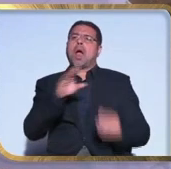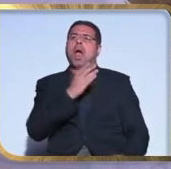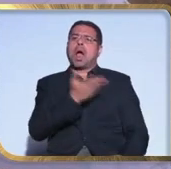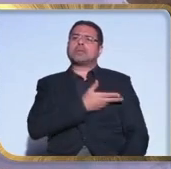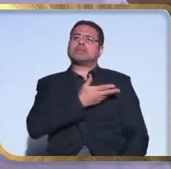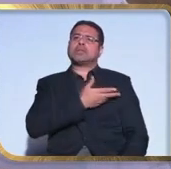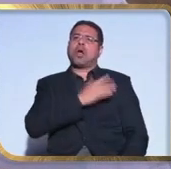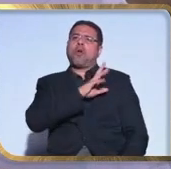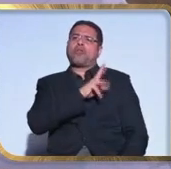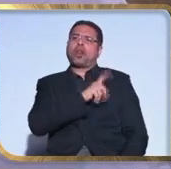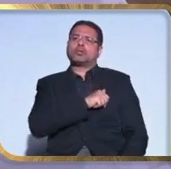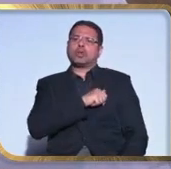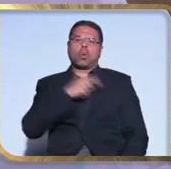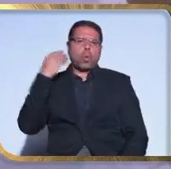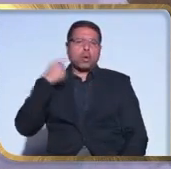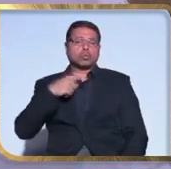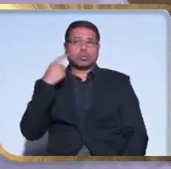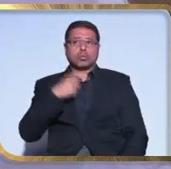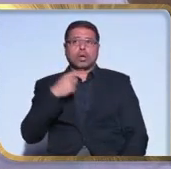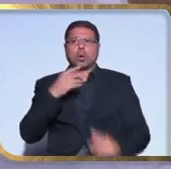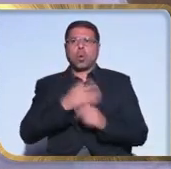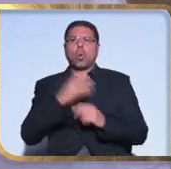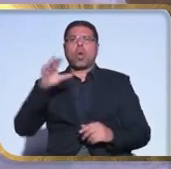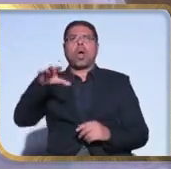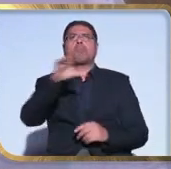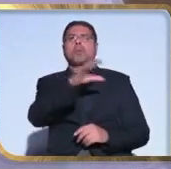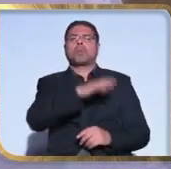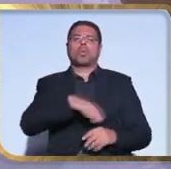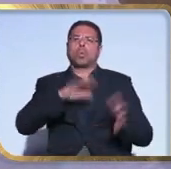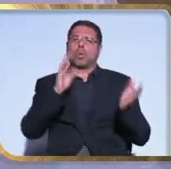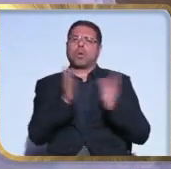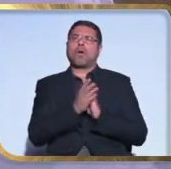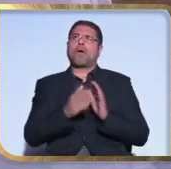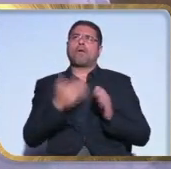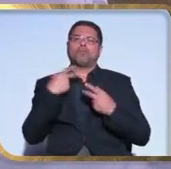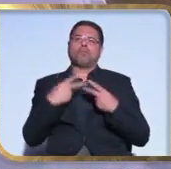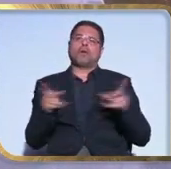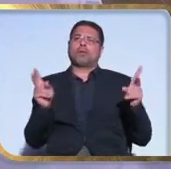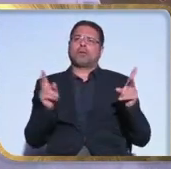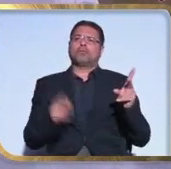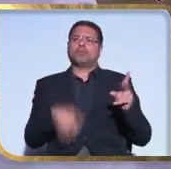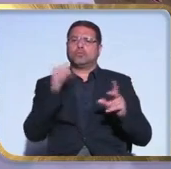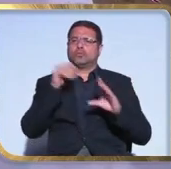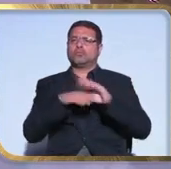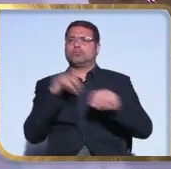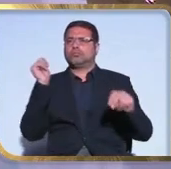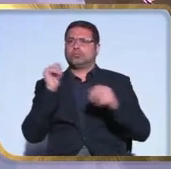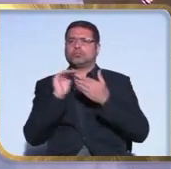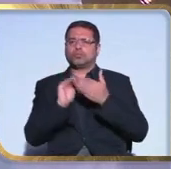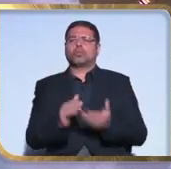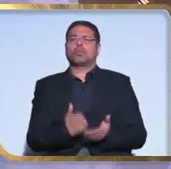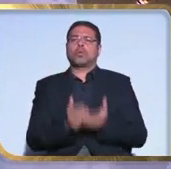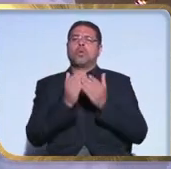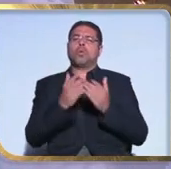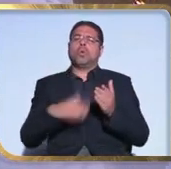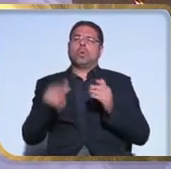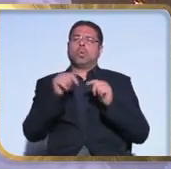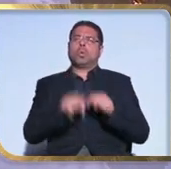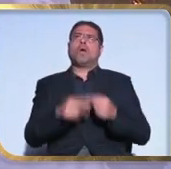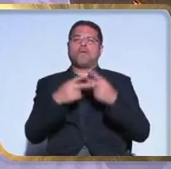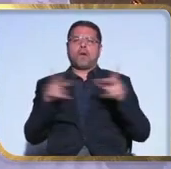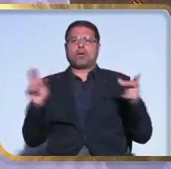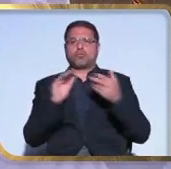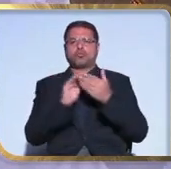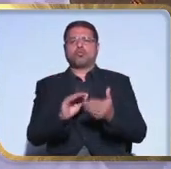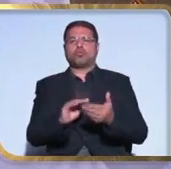وفلسطين والسودان وسائر بلادنا فرجا ومخرجا اللهم اجعل لنا ولهم فرجا